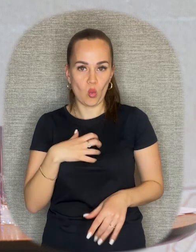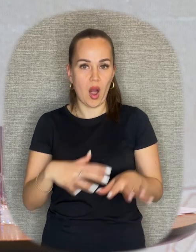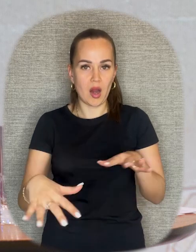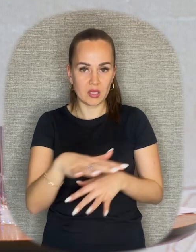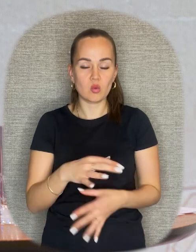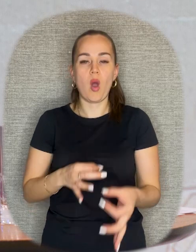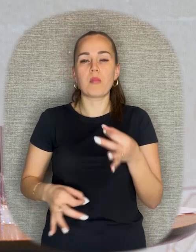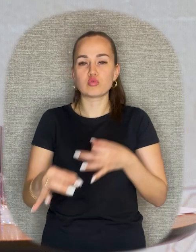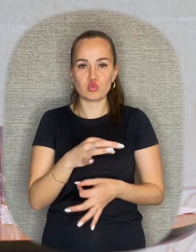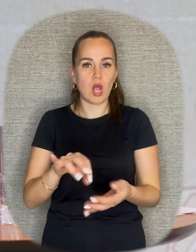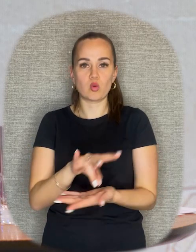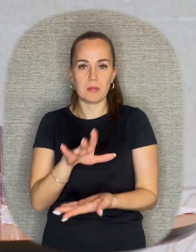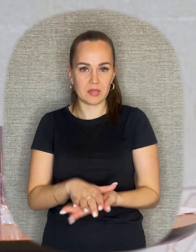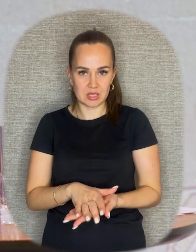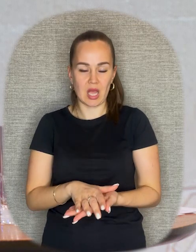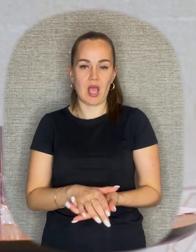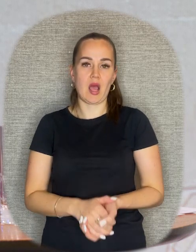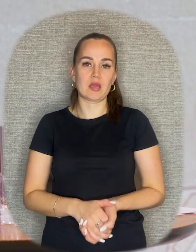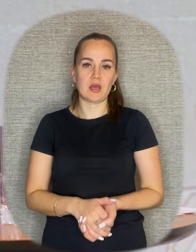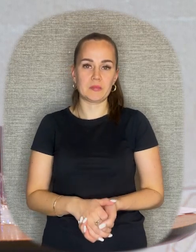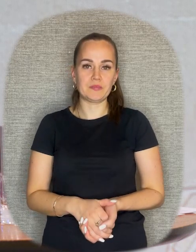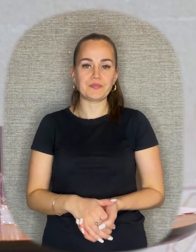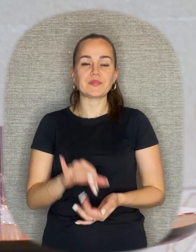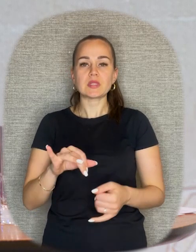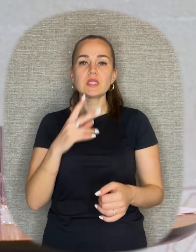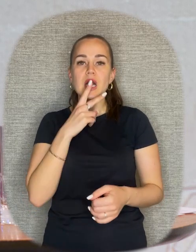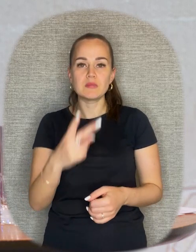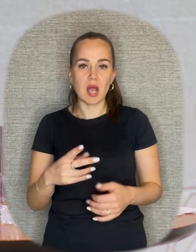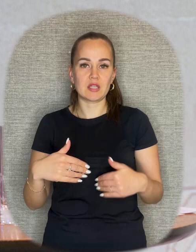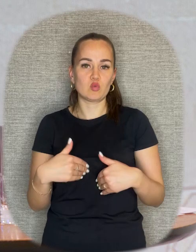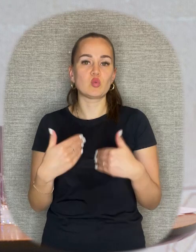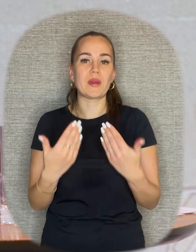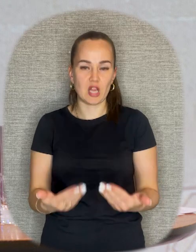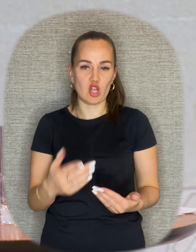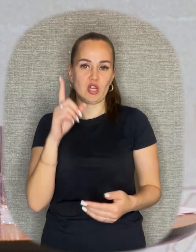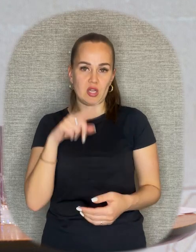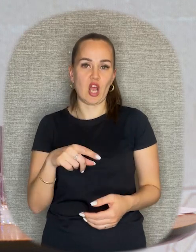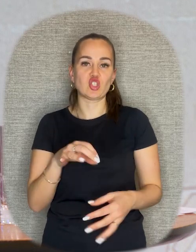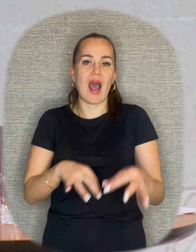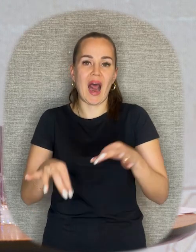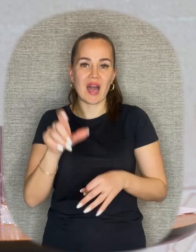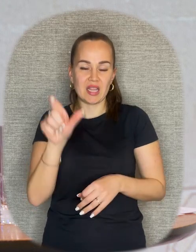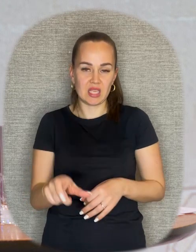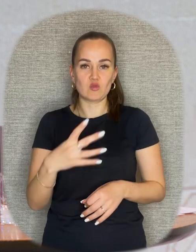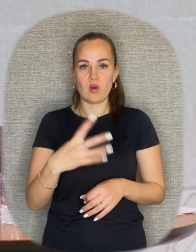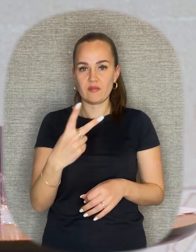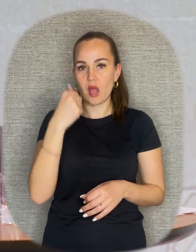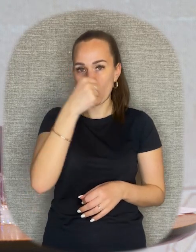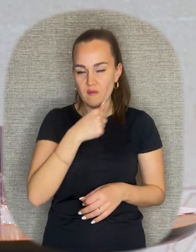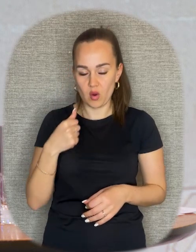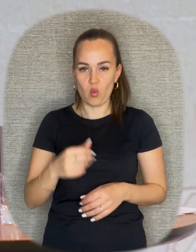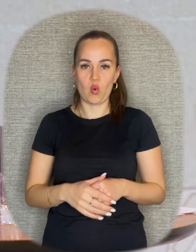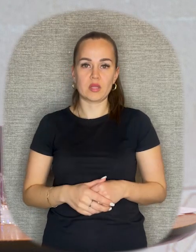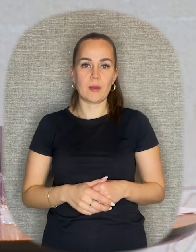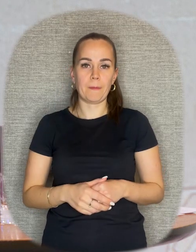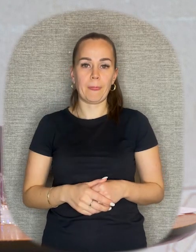территориями территория апраксина двора по-прежнему актуально и по-прежнему обсуждается и здесь конечно могут